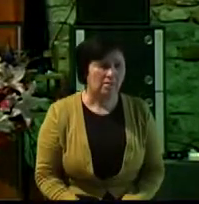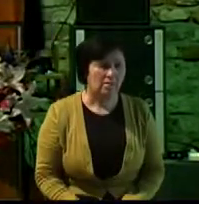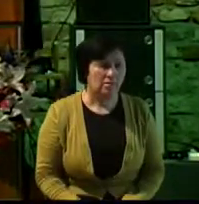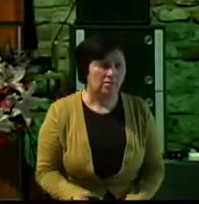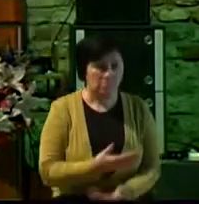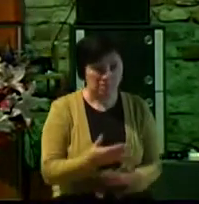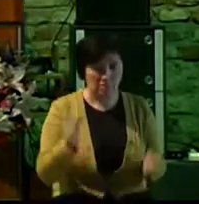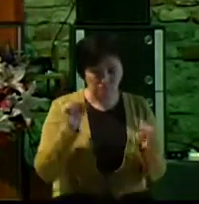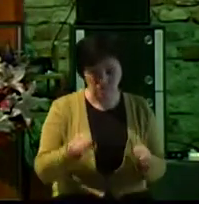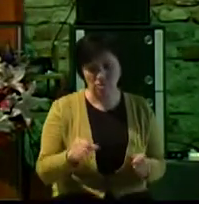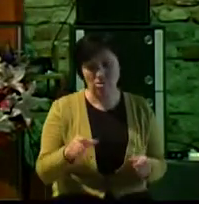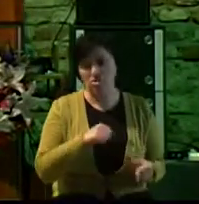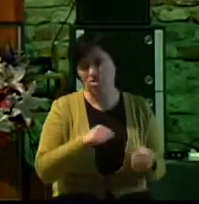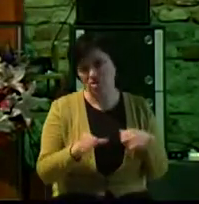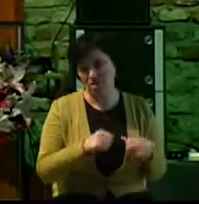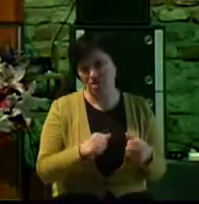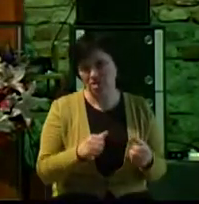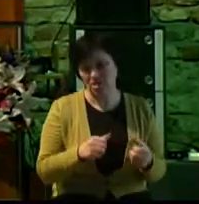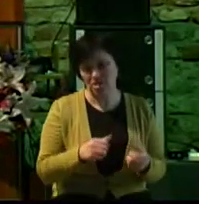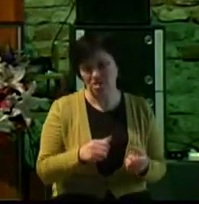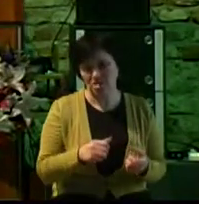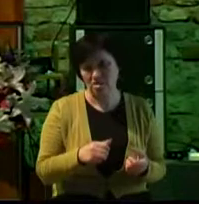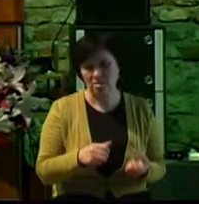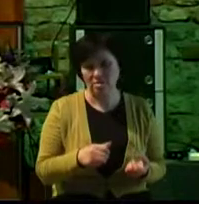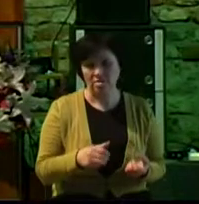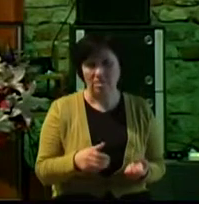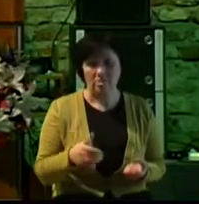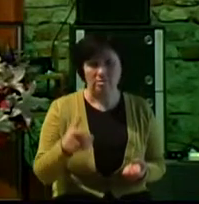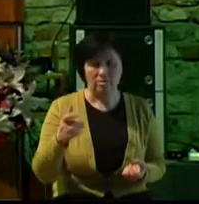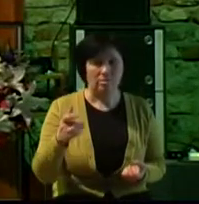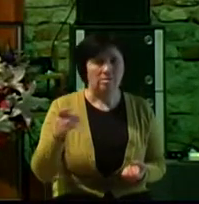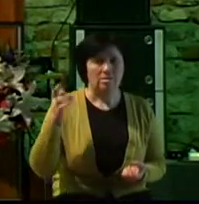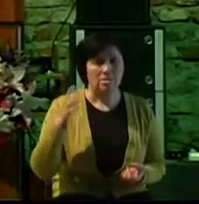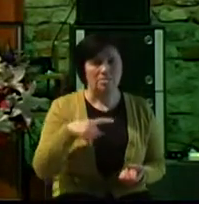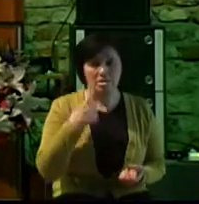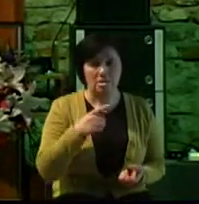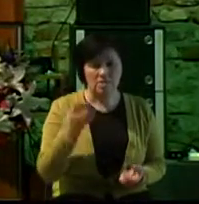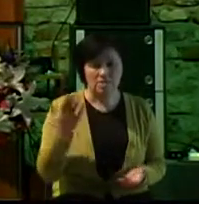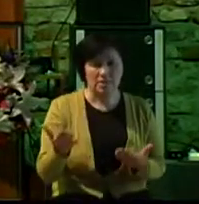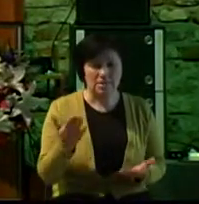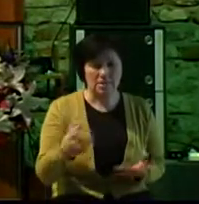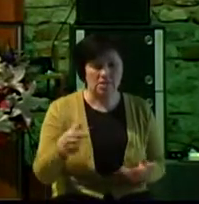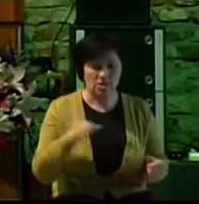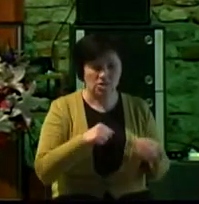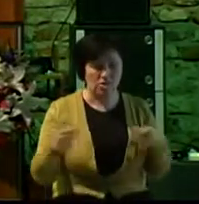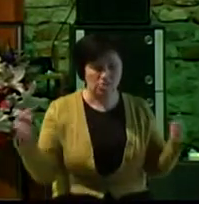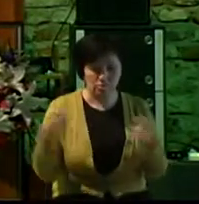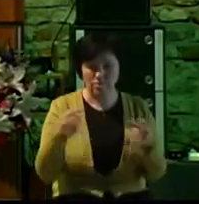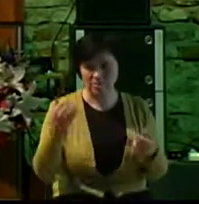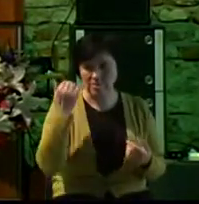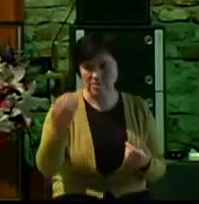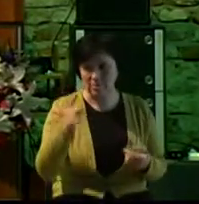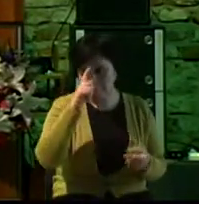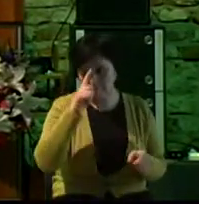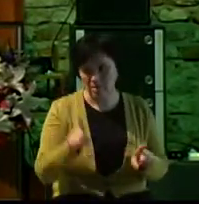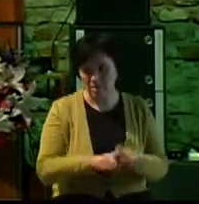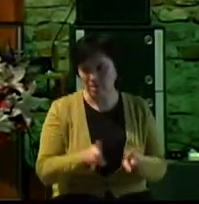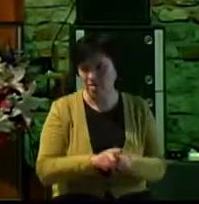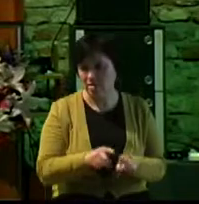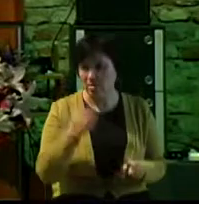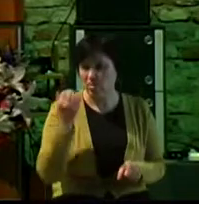мы можем согрешать. И вот Господь задает вопрос: если же согрешит против тебя брат твой?